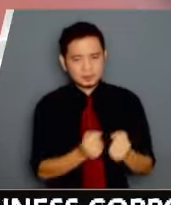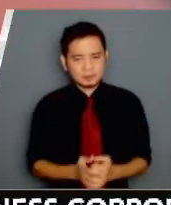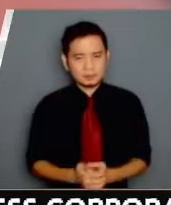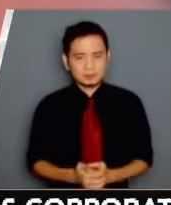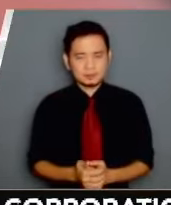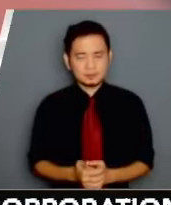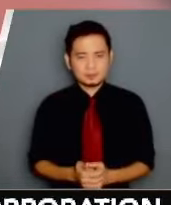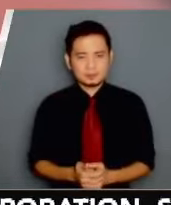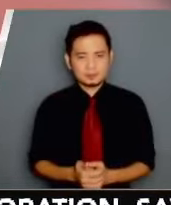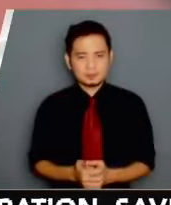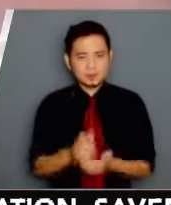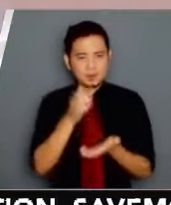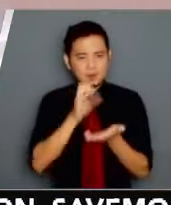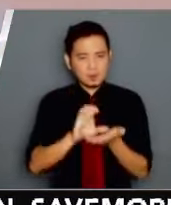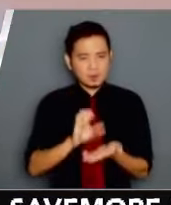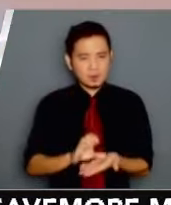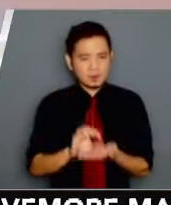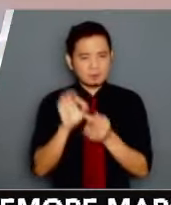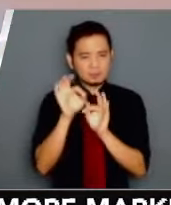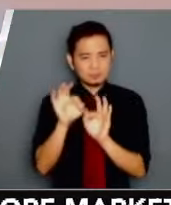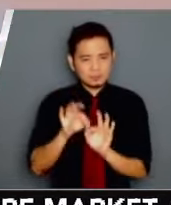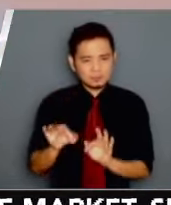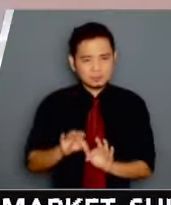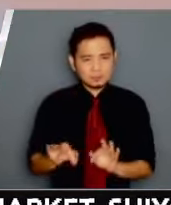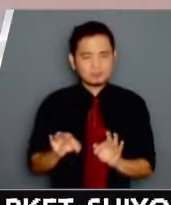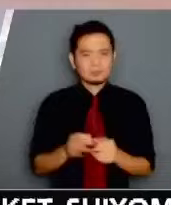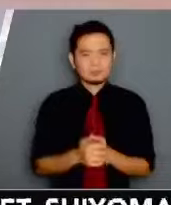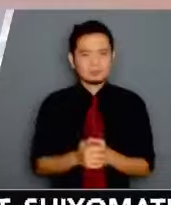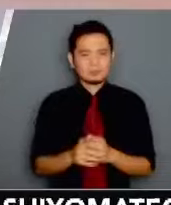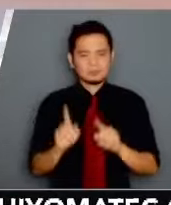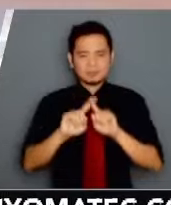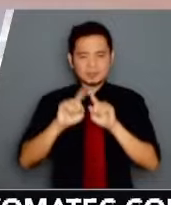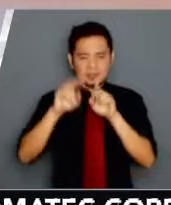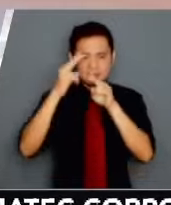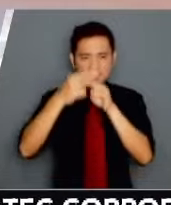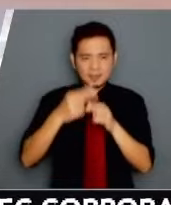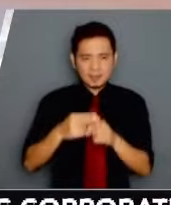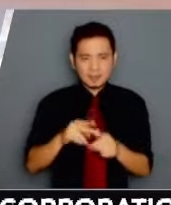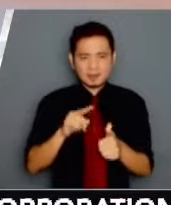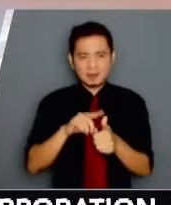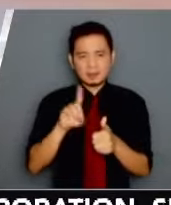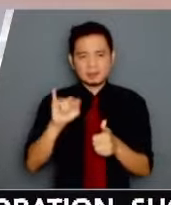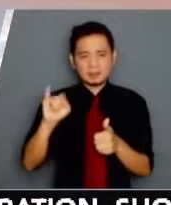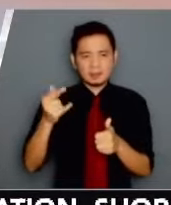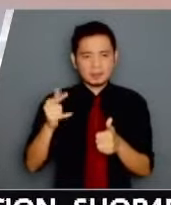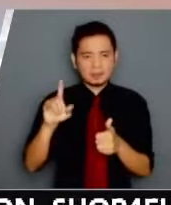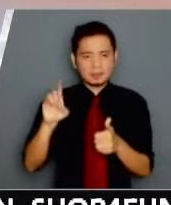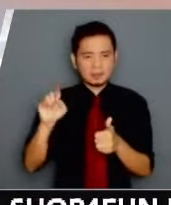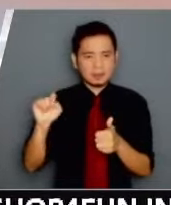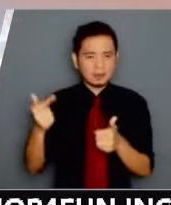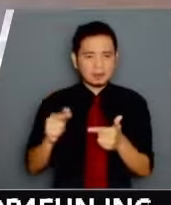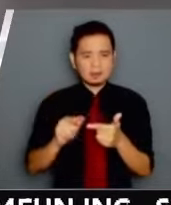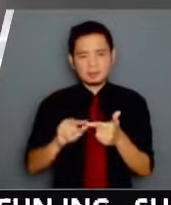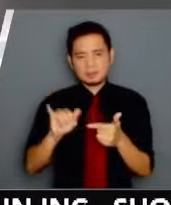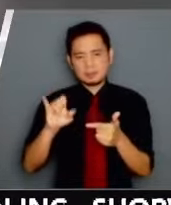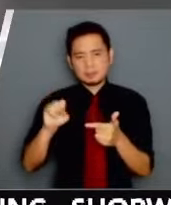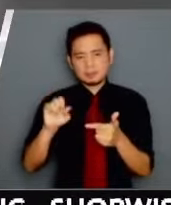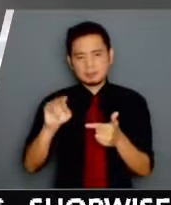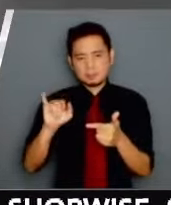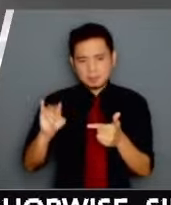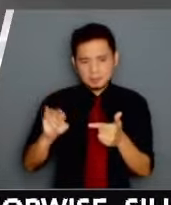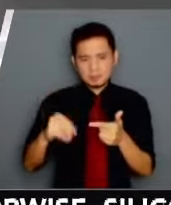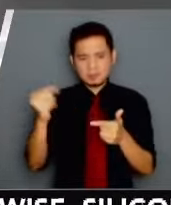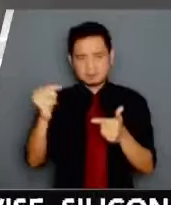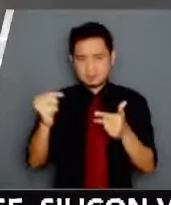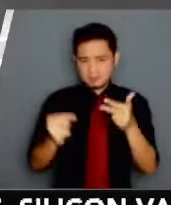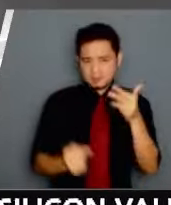stars tulad ni na Primetime King Ding Dong Dantes, Rojon Cruz, Yasi Pressman at iba pa. Muling mapapanood si Rocco sa upcoming GMA